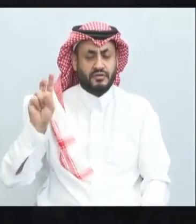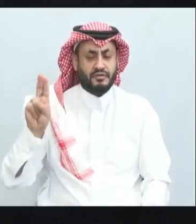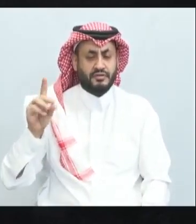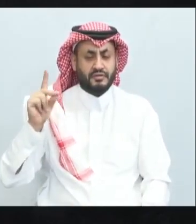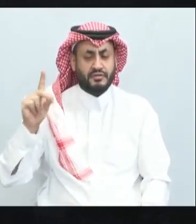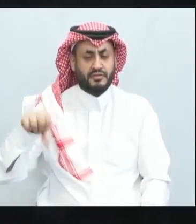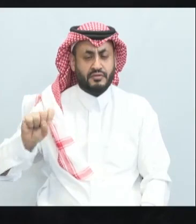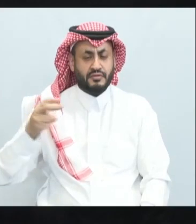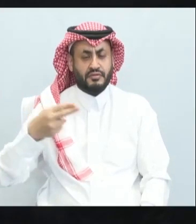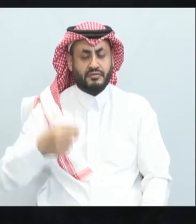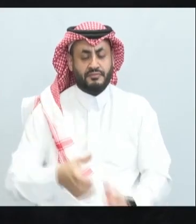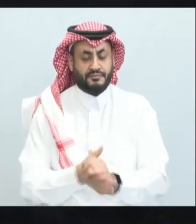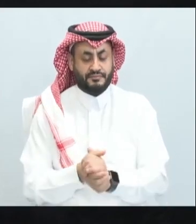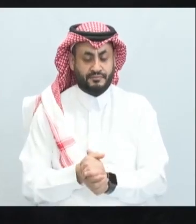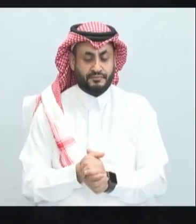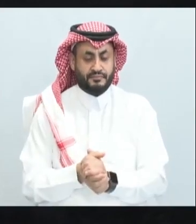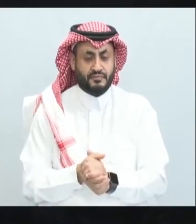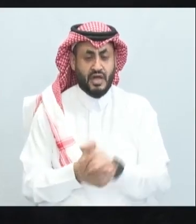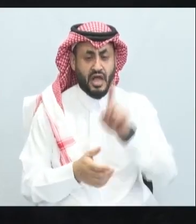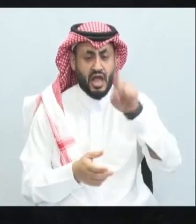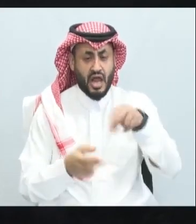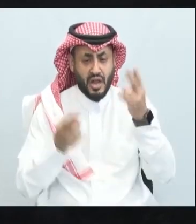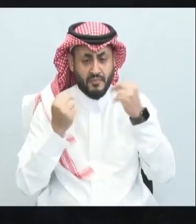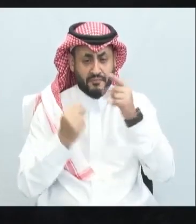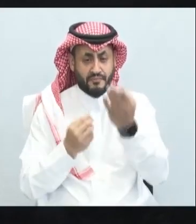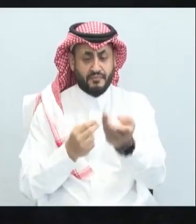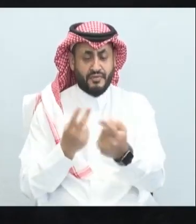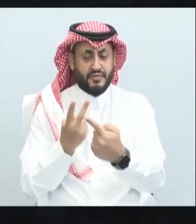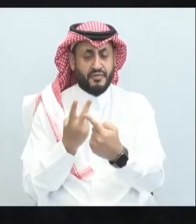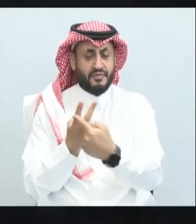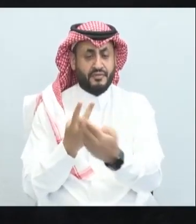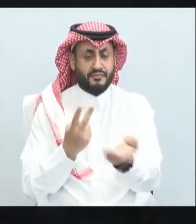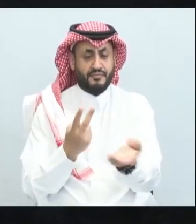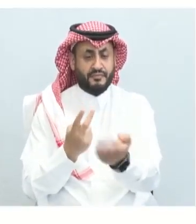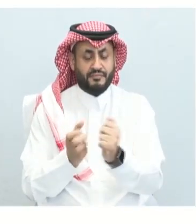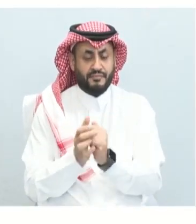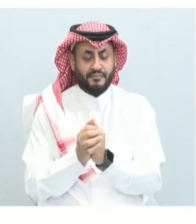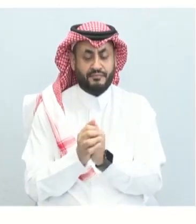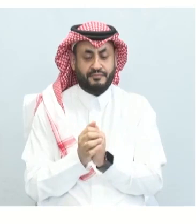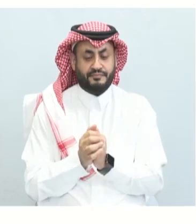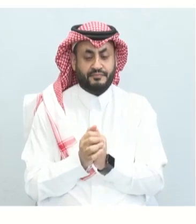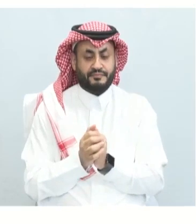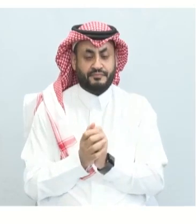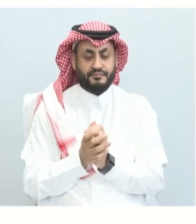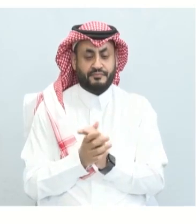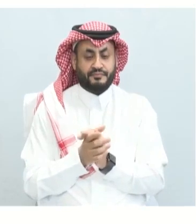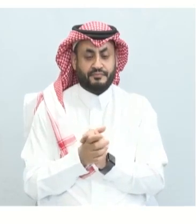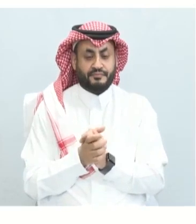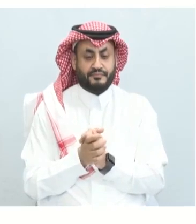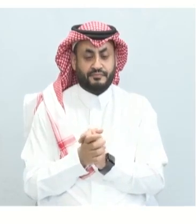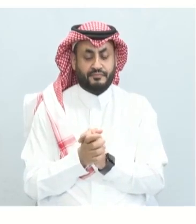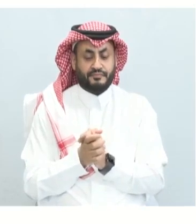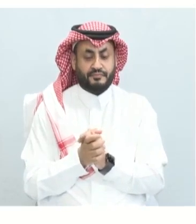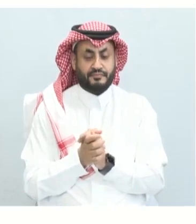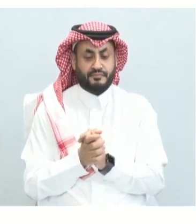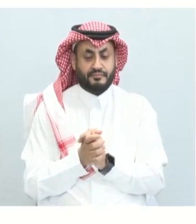سنتناوله في هذا الدرس هو وهذا النوعين هذين وهما سنن الرواتب وكذلك